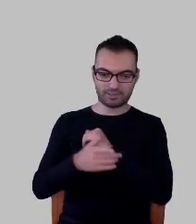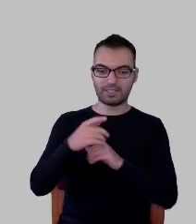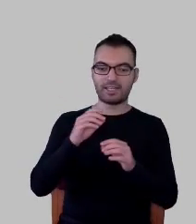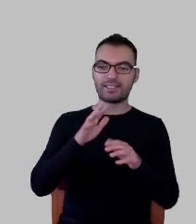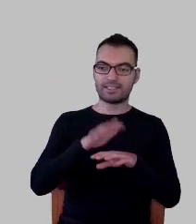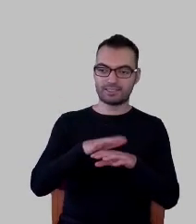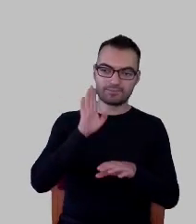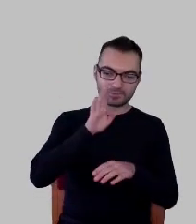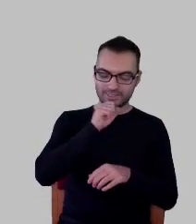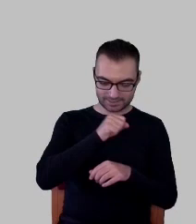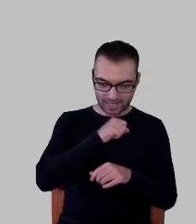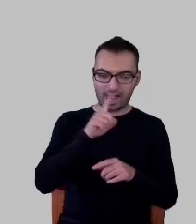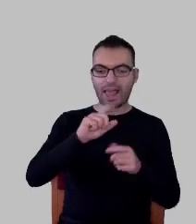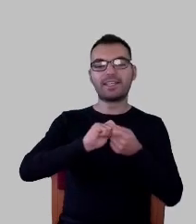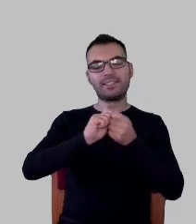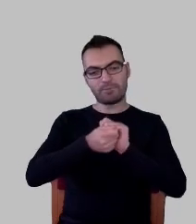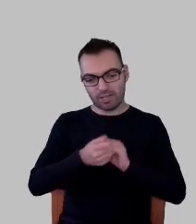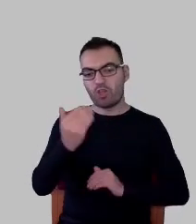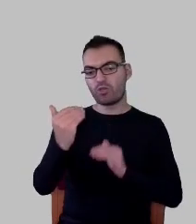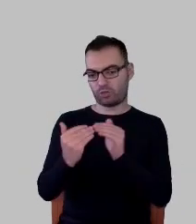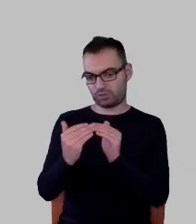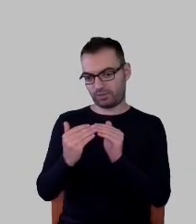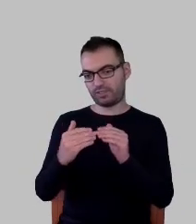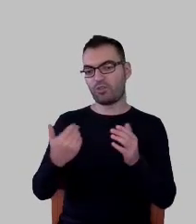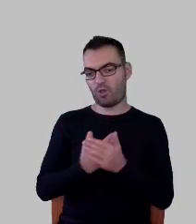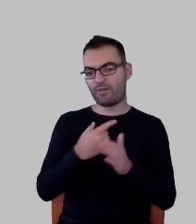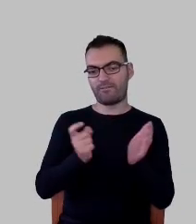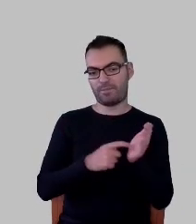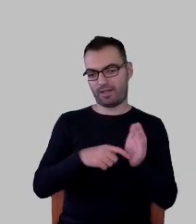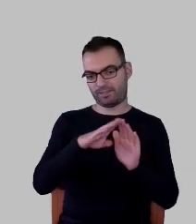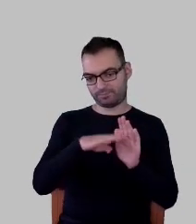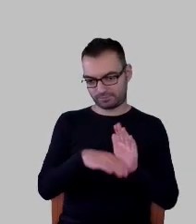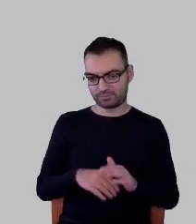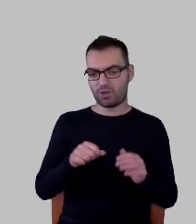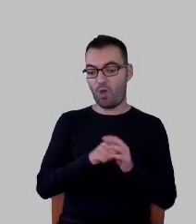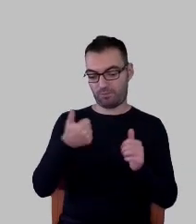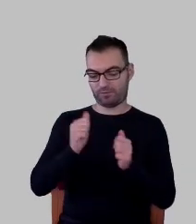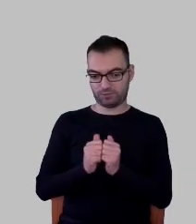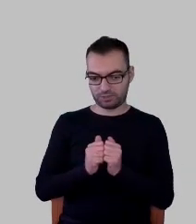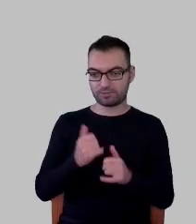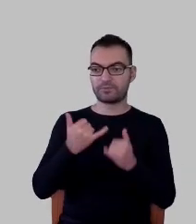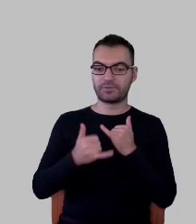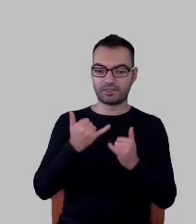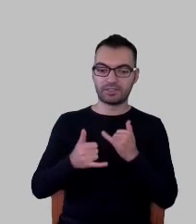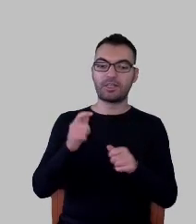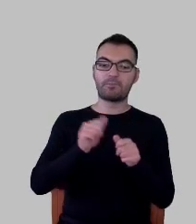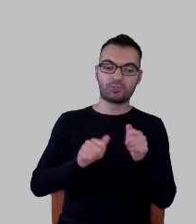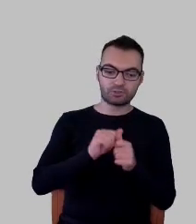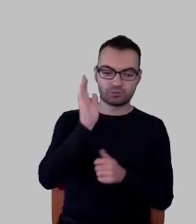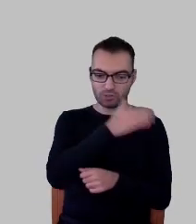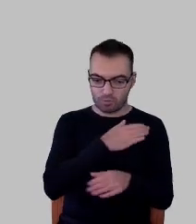oświaty, ale zmienione, dostosowane do tych regulacji, jakie zostały wprowadzone od 1 września. A w przypadku przedszkoli,